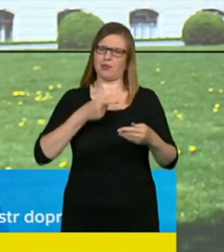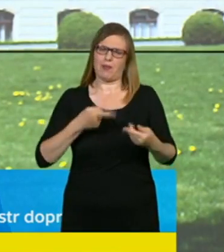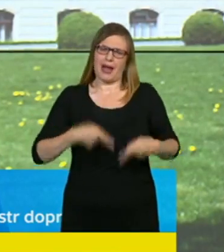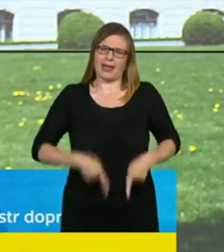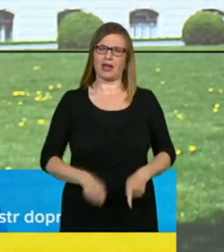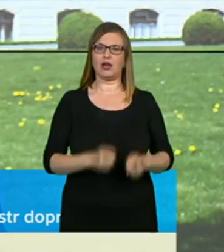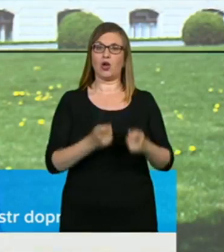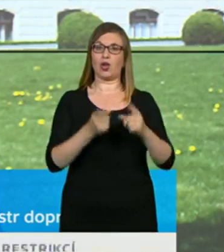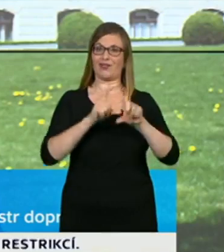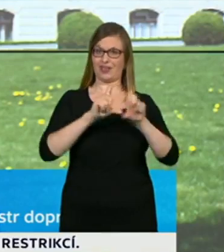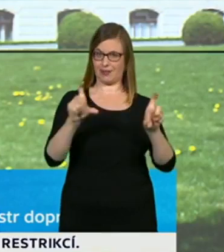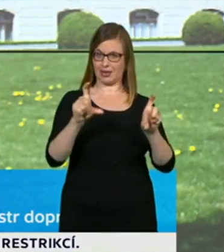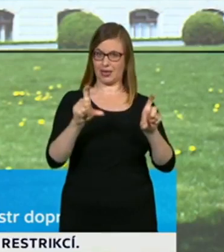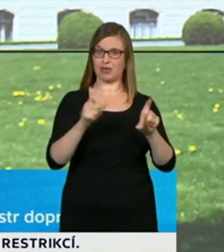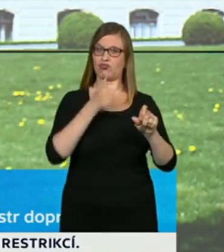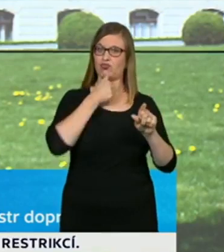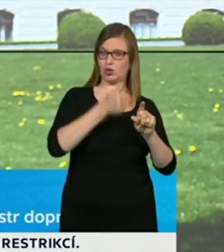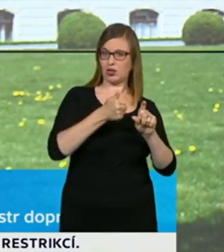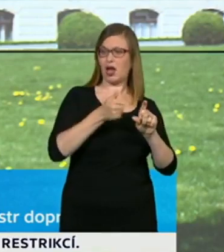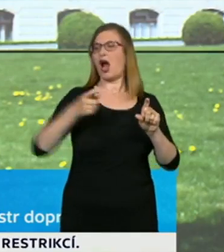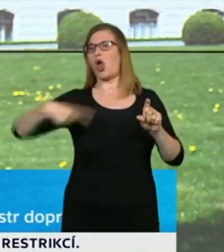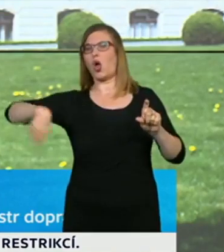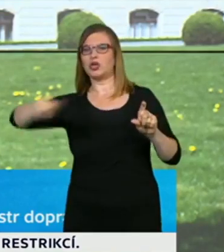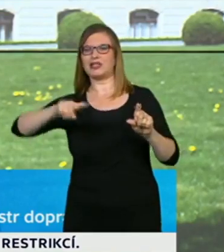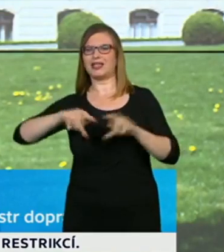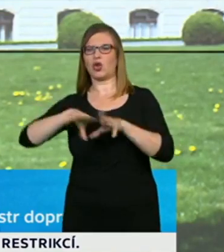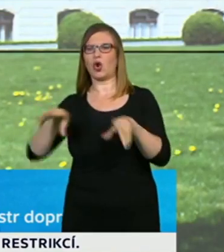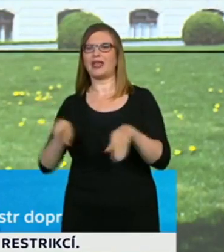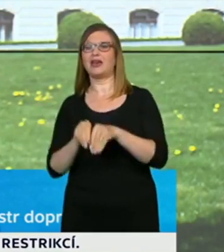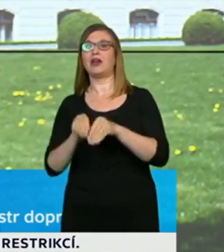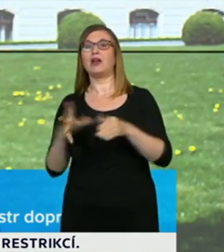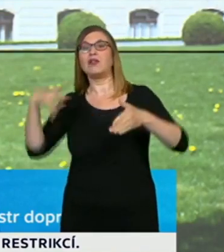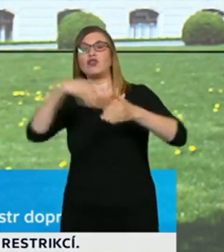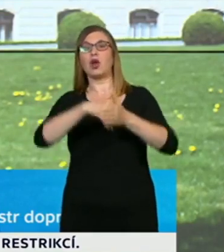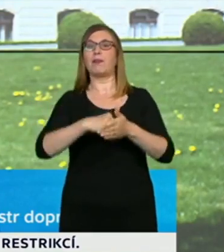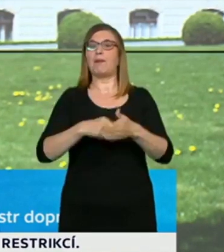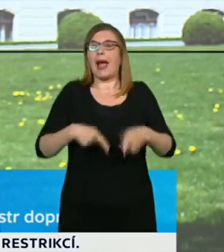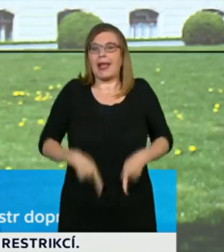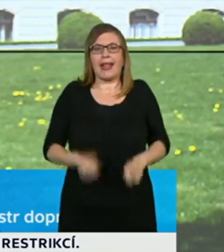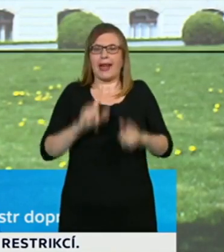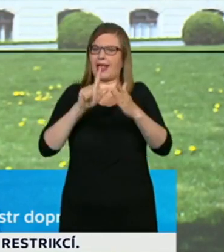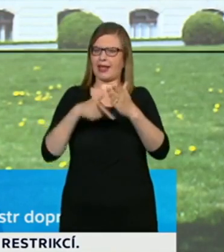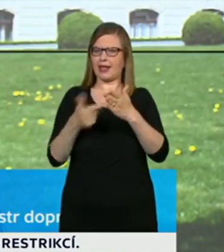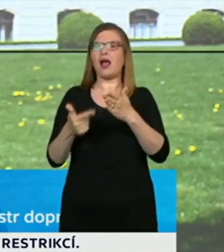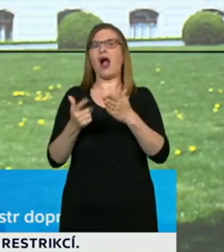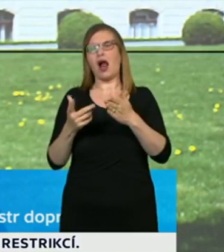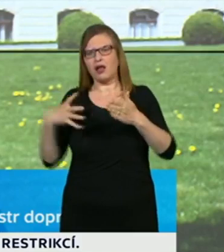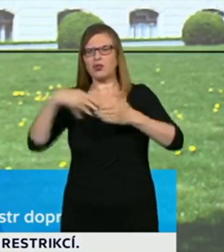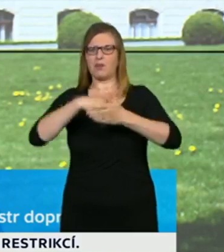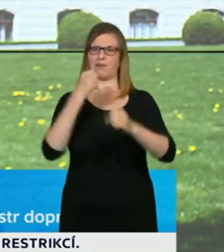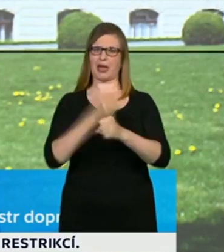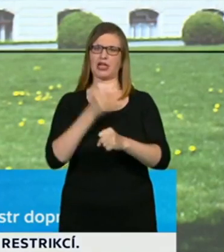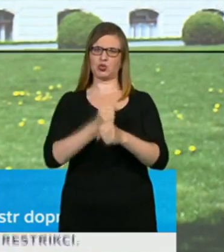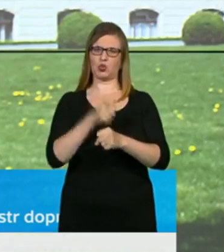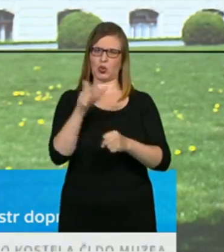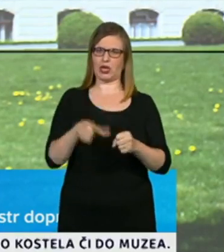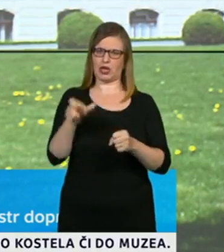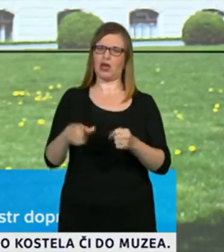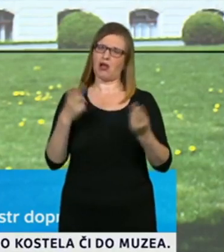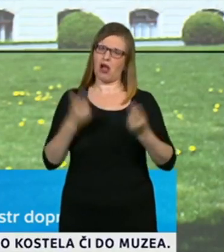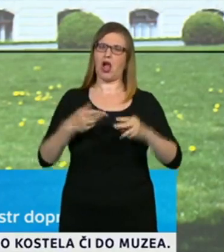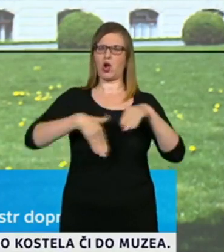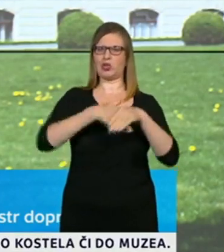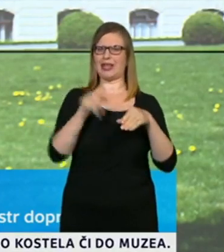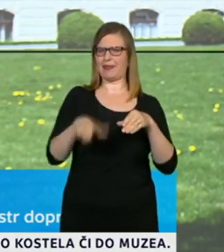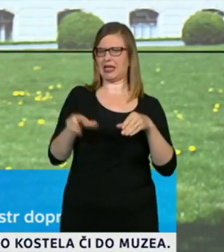přičemž ostatní členové rodiny se na podnikání podílí v rámci pracovně právního vztahu, jsou tedy zaměstnanci firmy. V